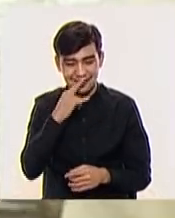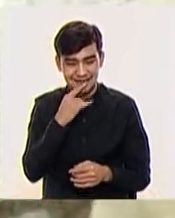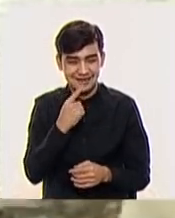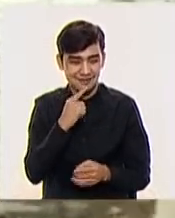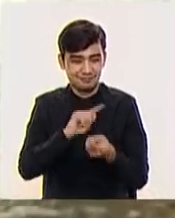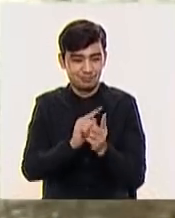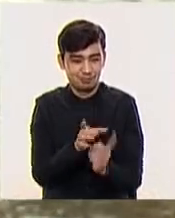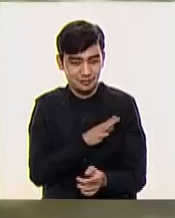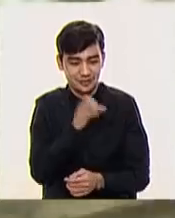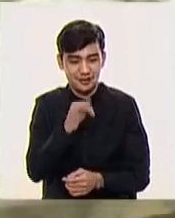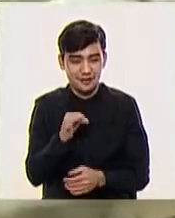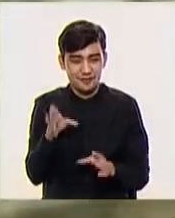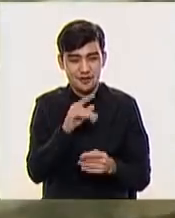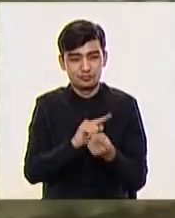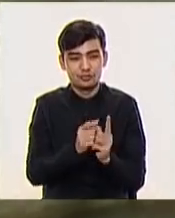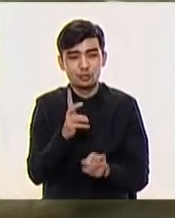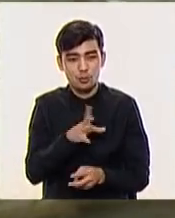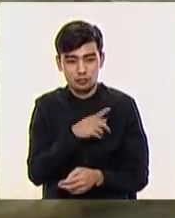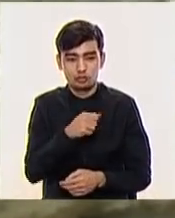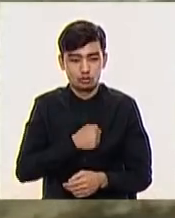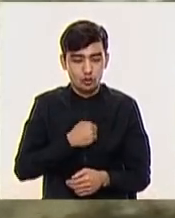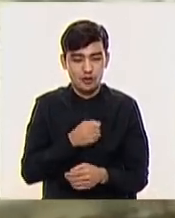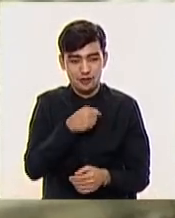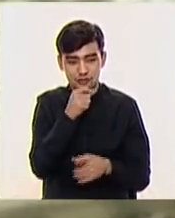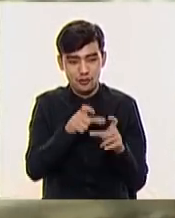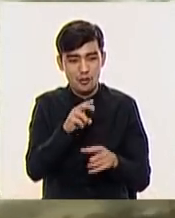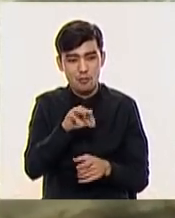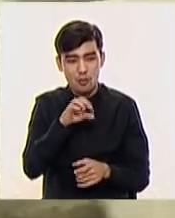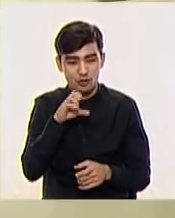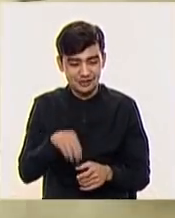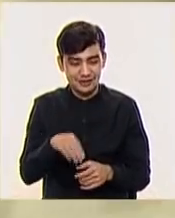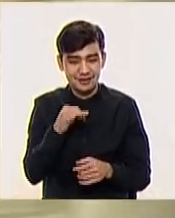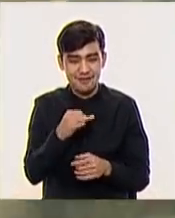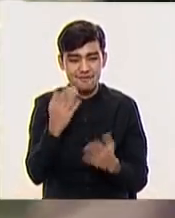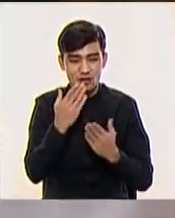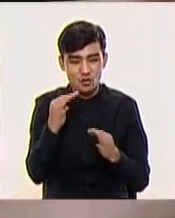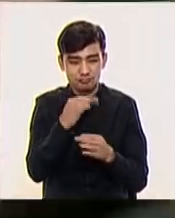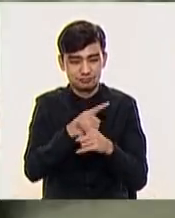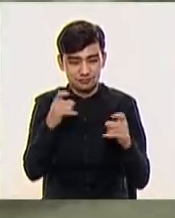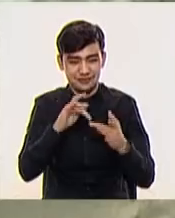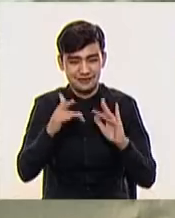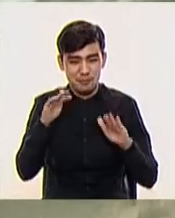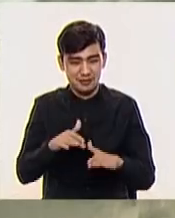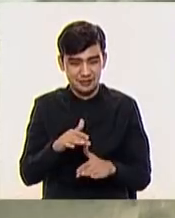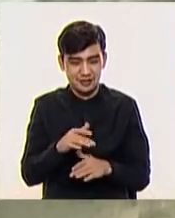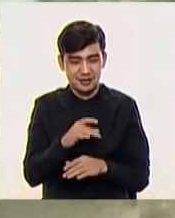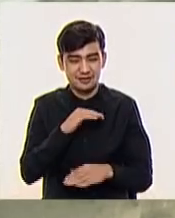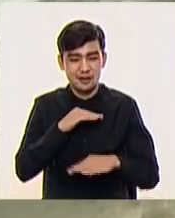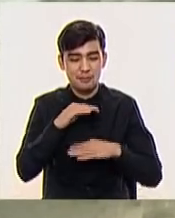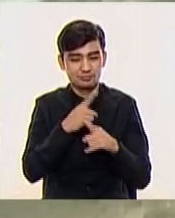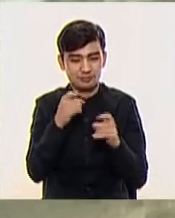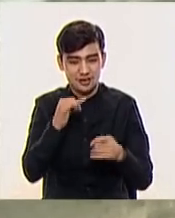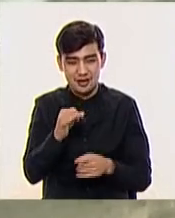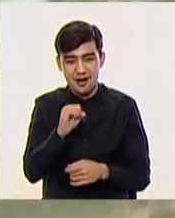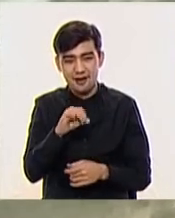аударған аудармашыларға ашулы. Онысын әнші пост етіп, бейнежазбасымен қосып, Инстаграмға шығарды.